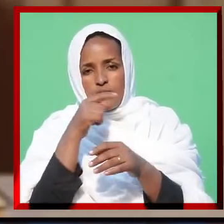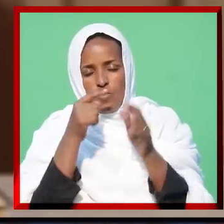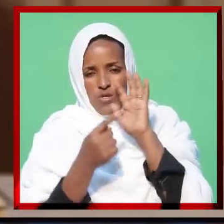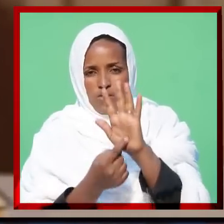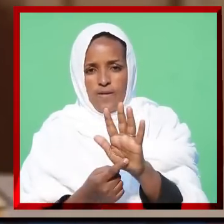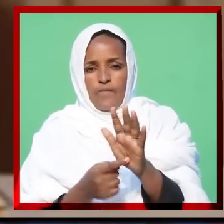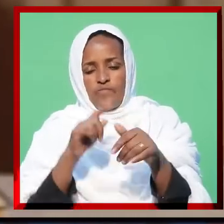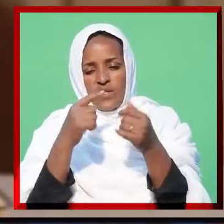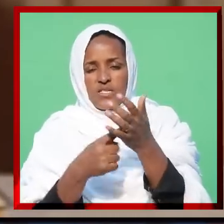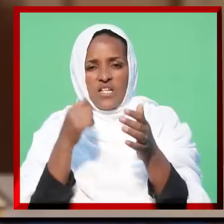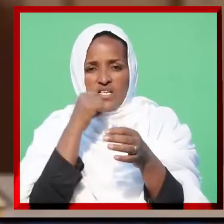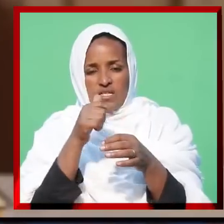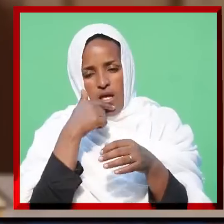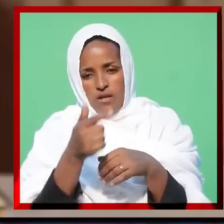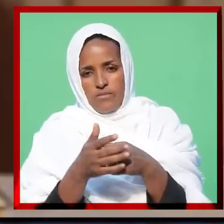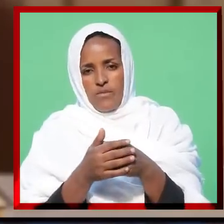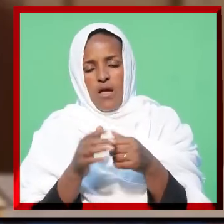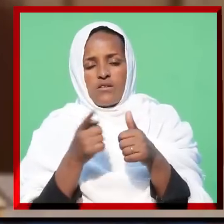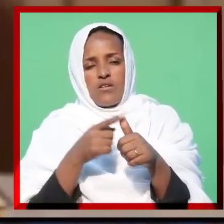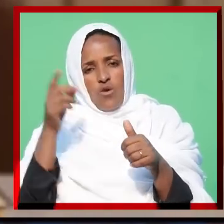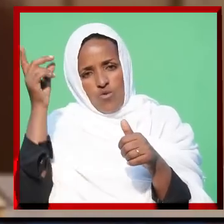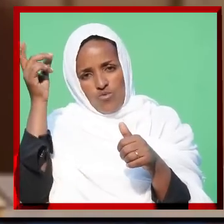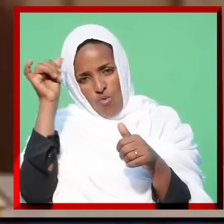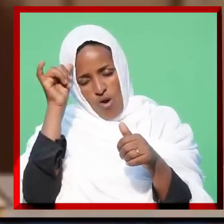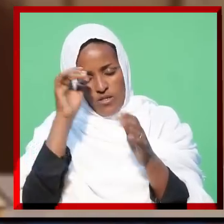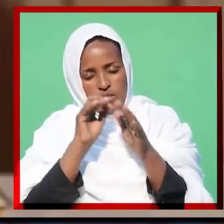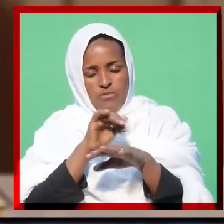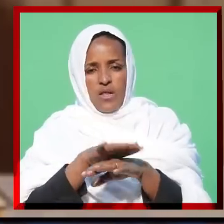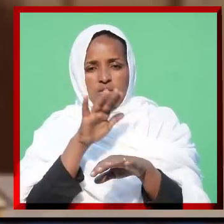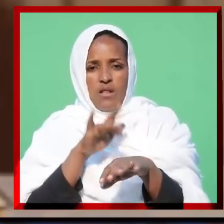يجوه سلسية تايلم عندنا يوحنس ملك تلاي سوست